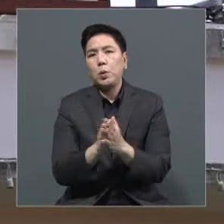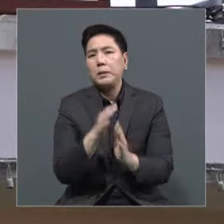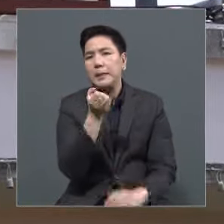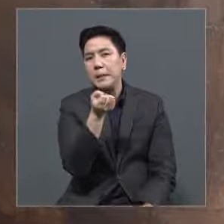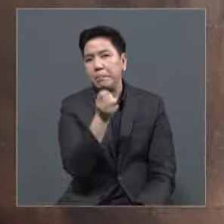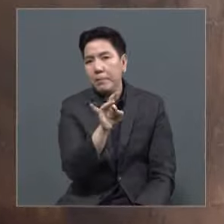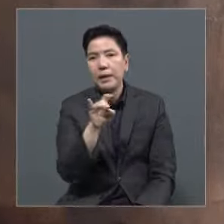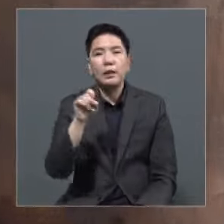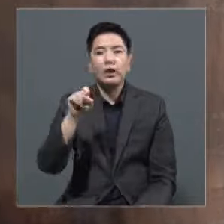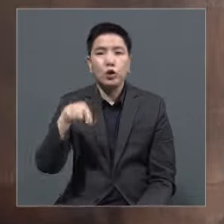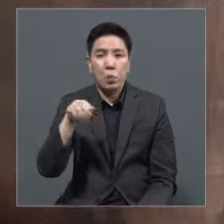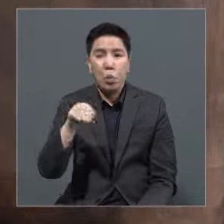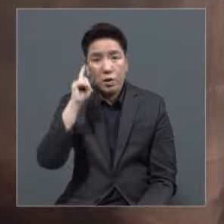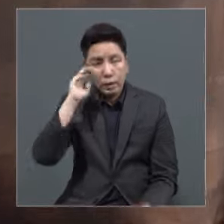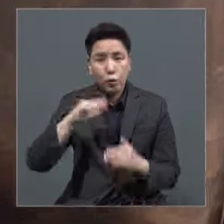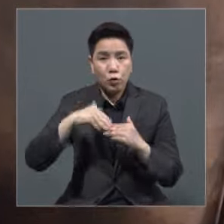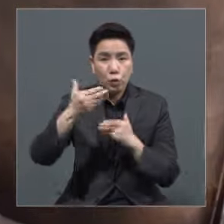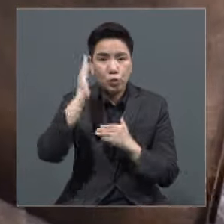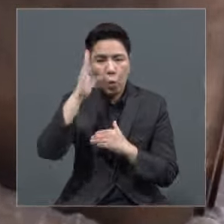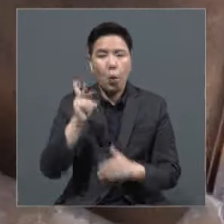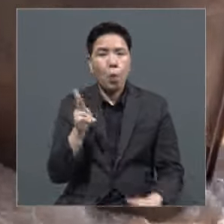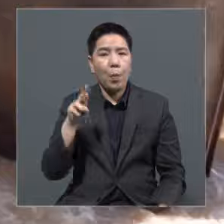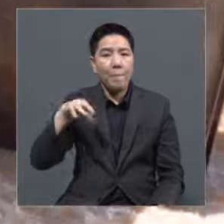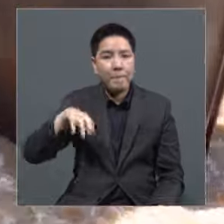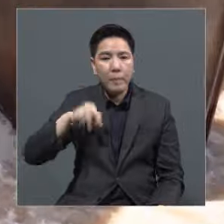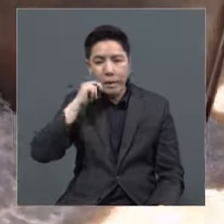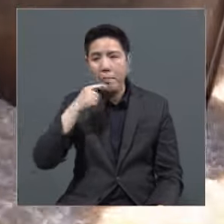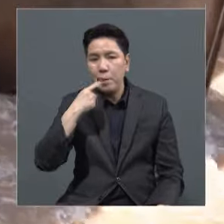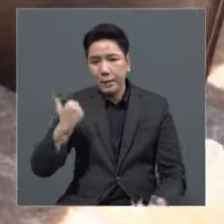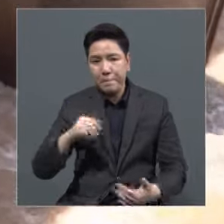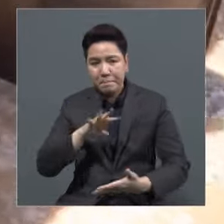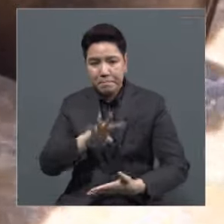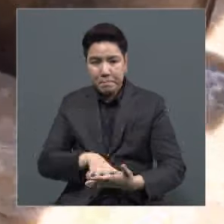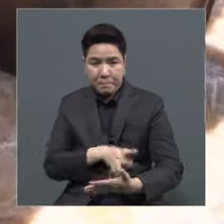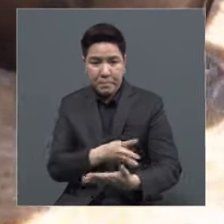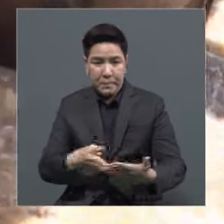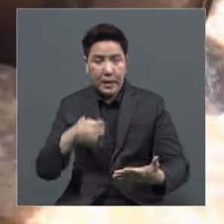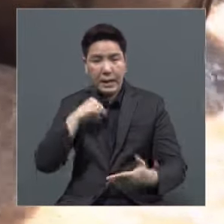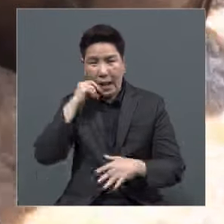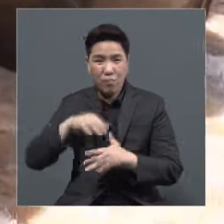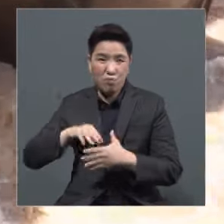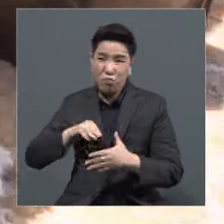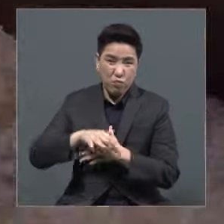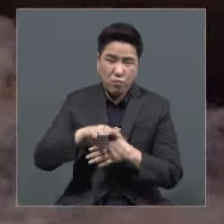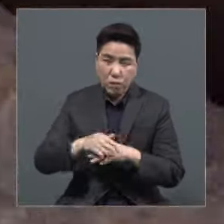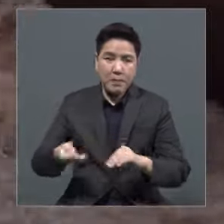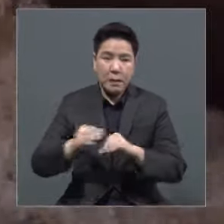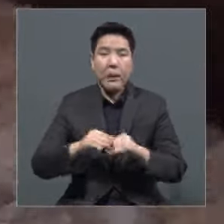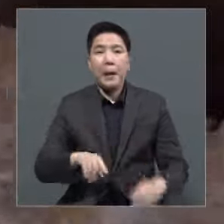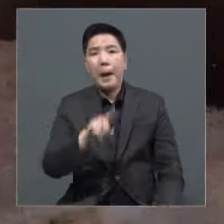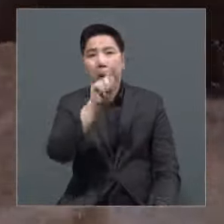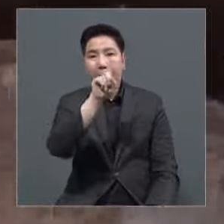นะฮะในระยะต่อไปเองกรมชลประธานบอกว่าเดี๋ยวมีแผนการนะครับที่จะปรับการระบายน้ำขึ้นไปอยู่ในเกณฑ์